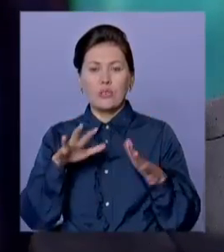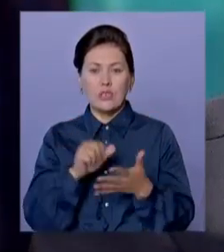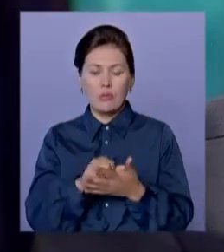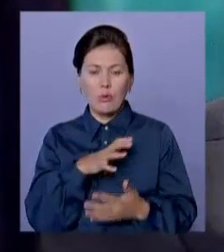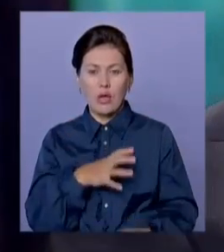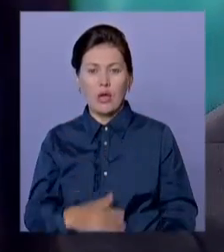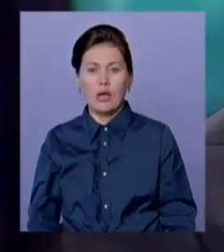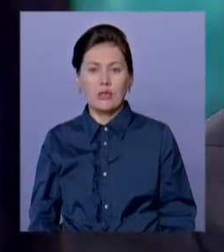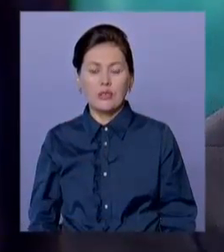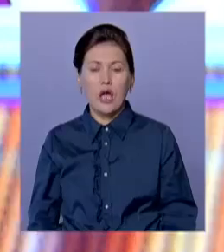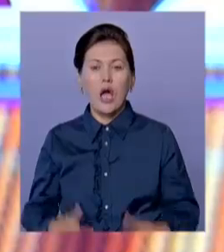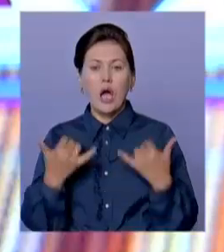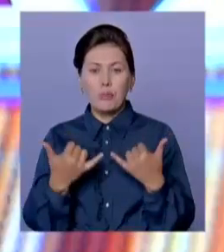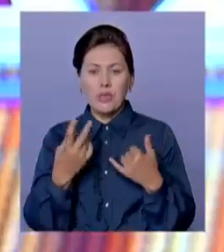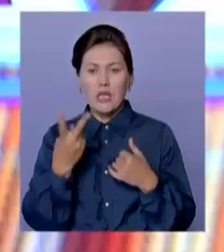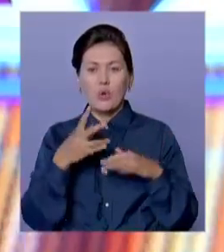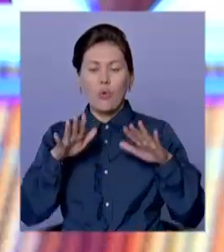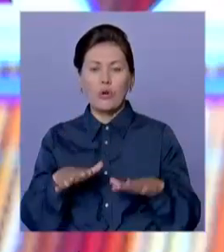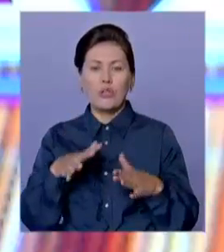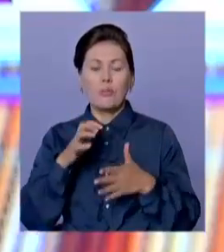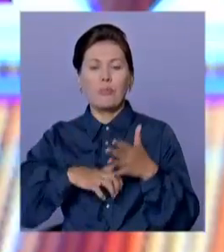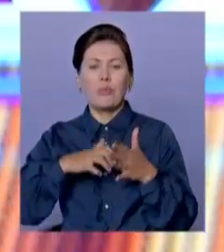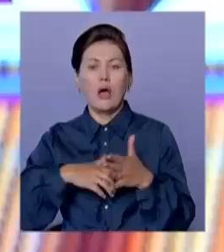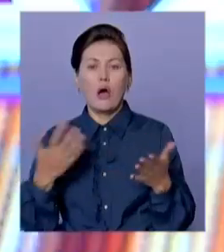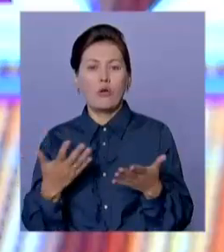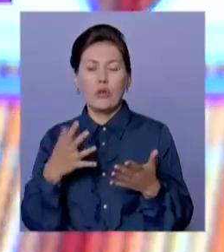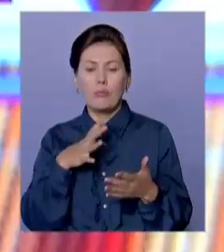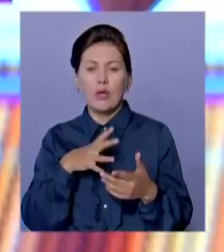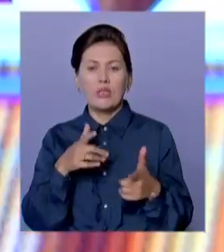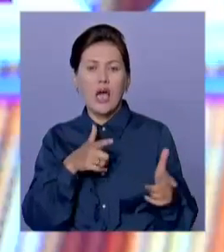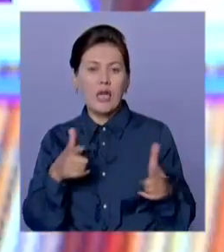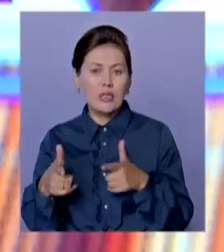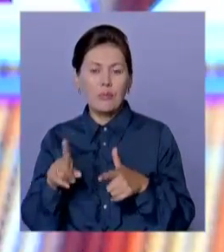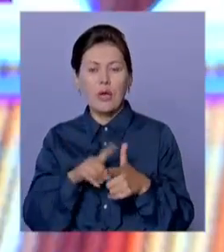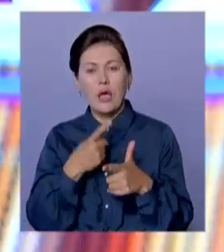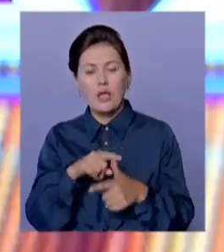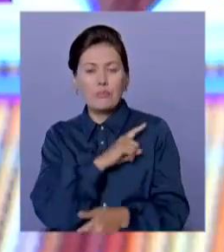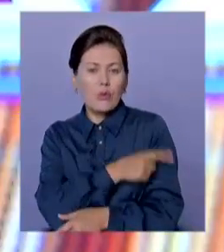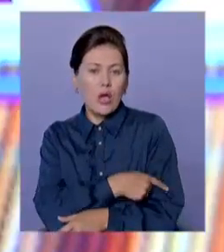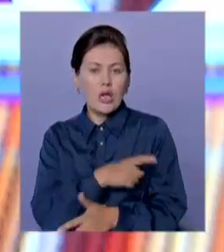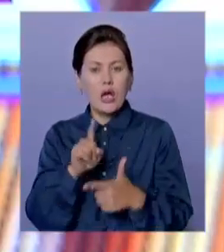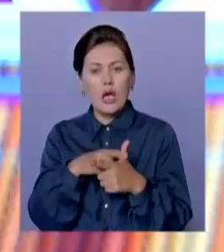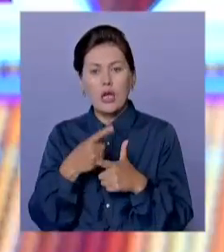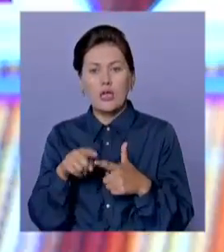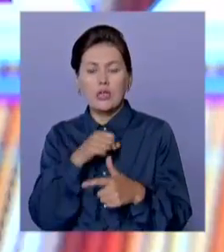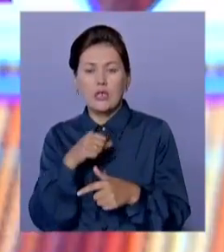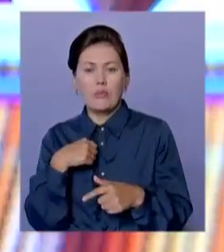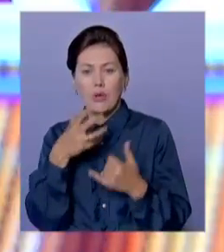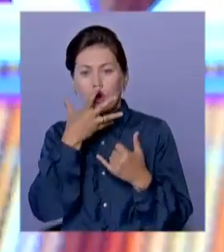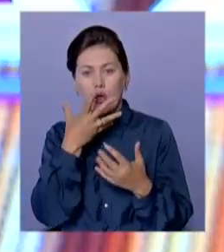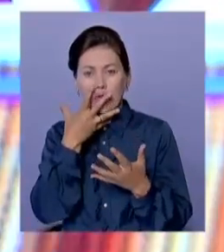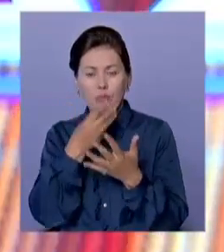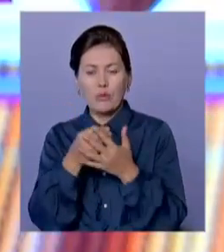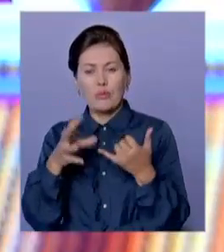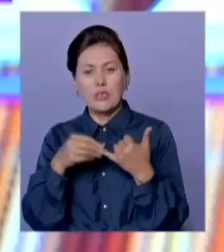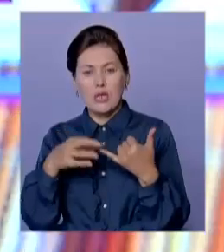алдық. Бейл 2-ші орын алудың негізгі себебі неде деп ойлайсыздар? Дайындық па, мықтылық па, жоғалде өзіміздің жерде отанда өтіп